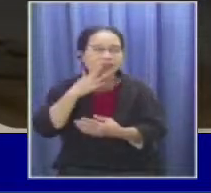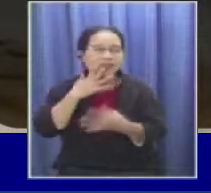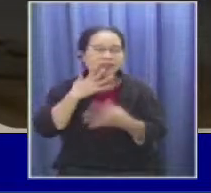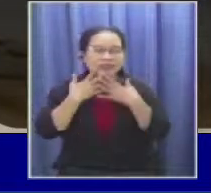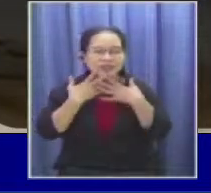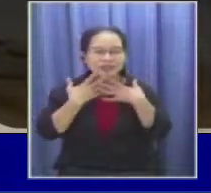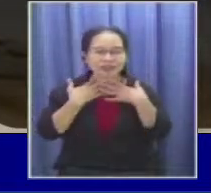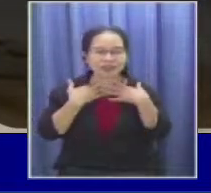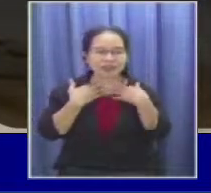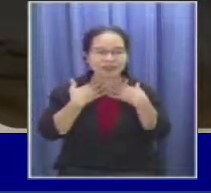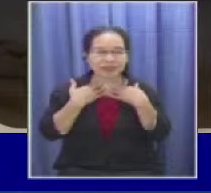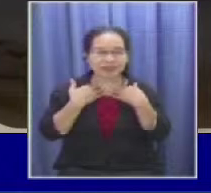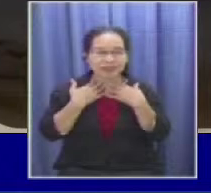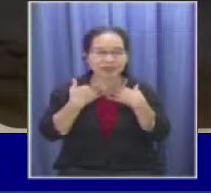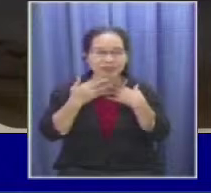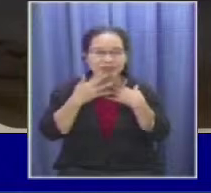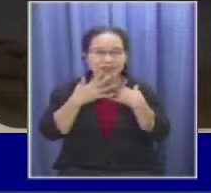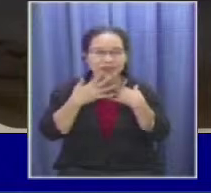ahohwie